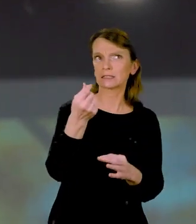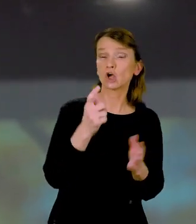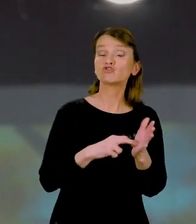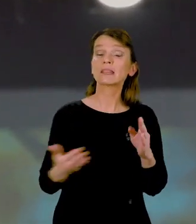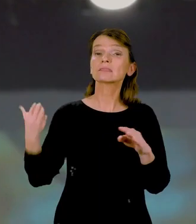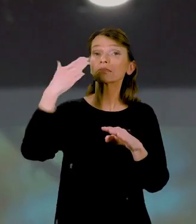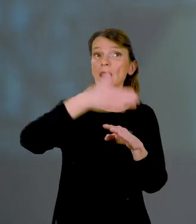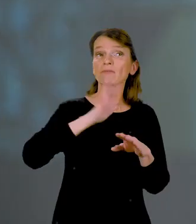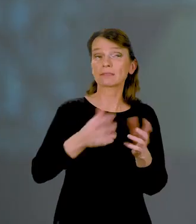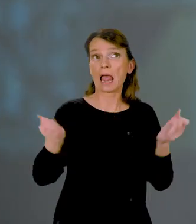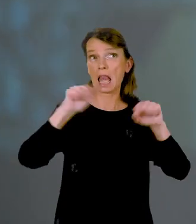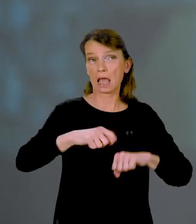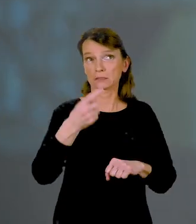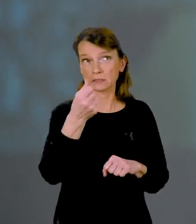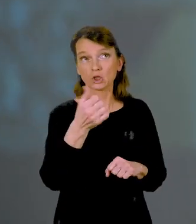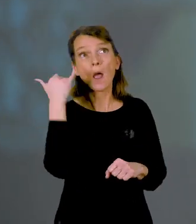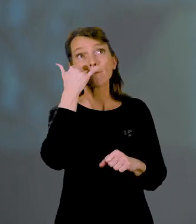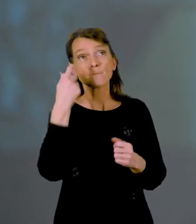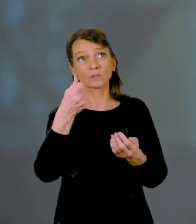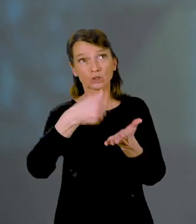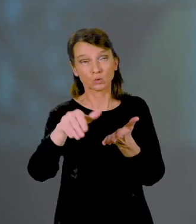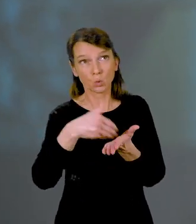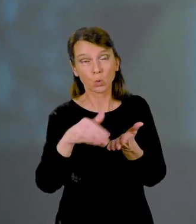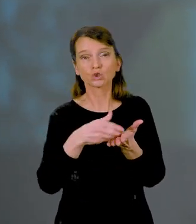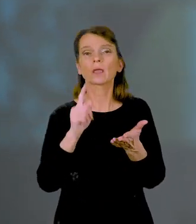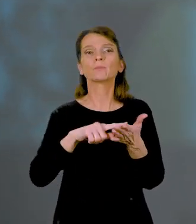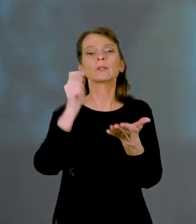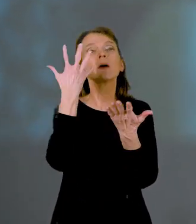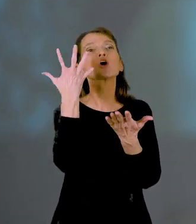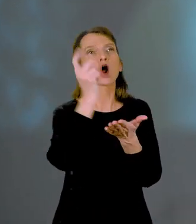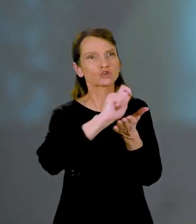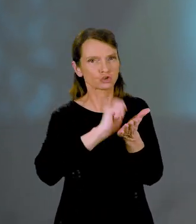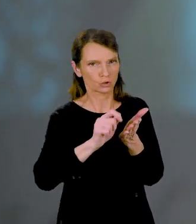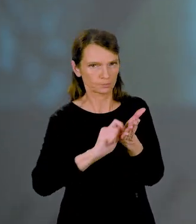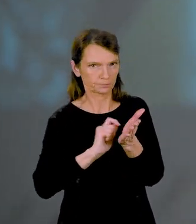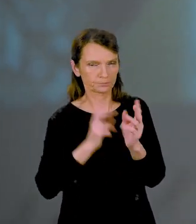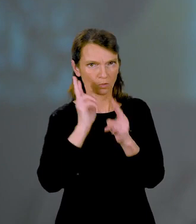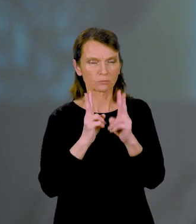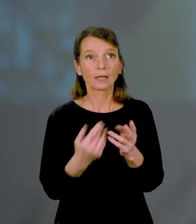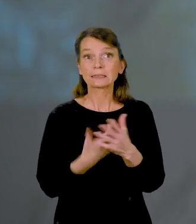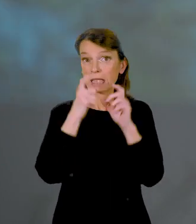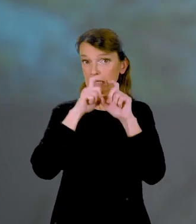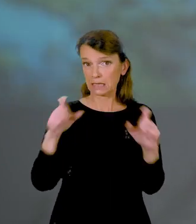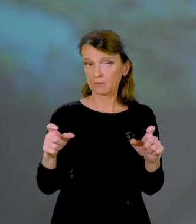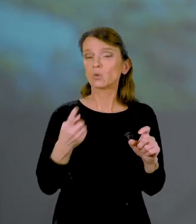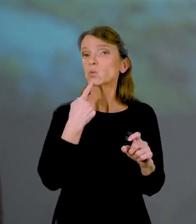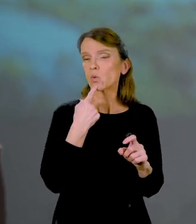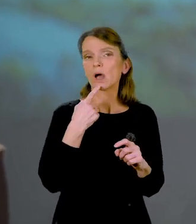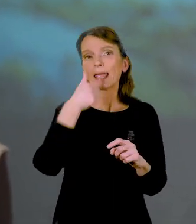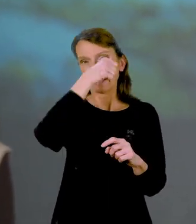še en davek na lastnino, potne stroške in poštnino, ročna sodba je spisalo. Da za krivo je